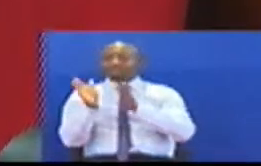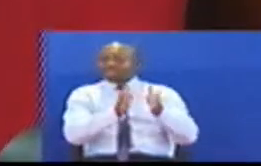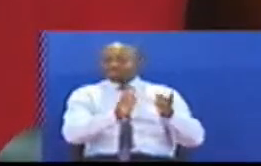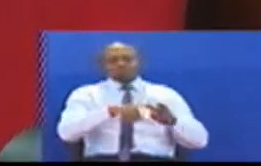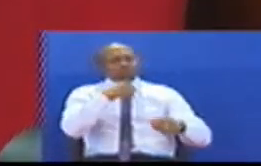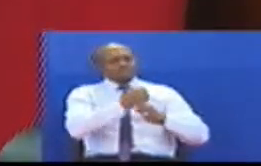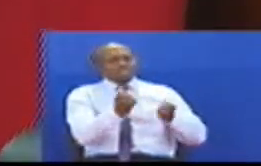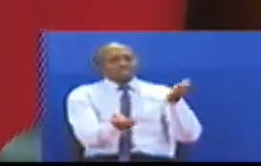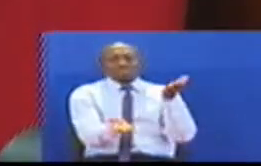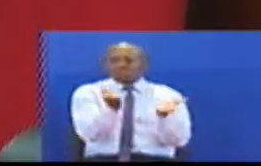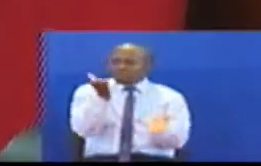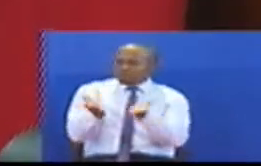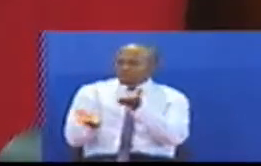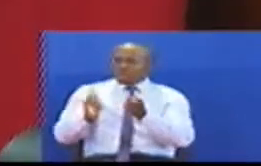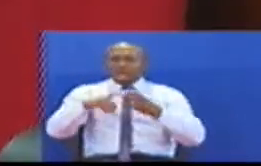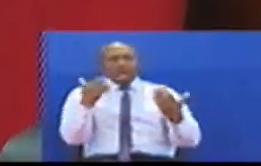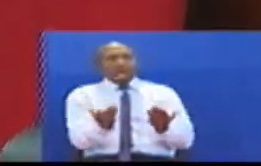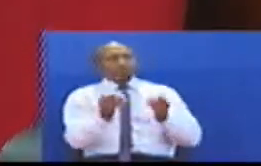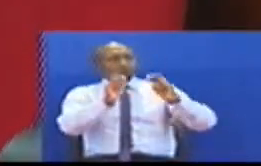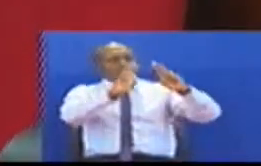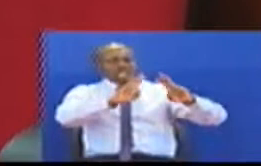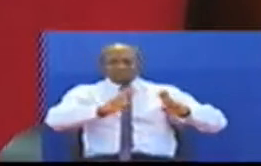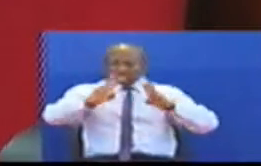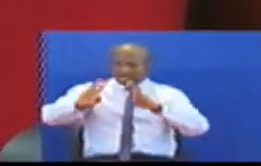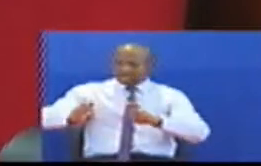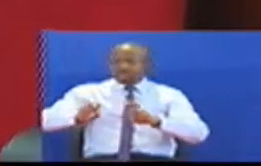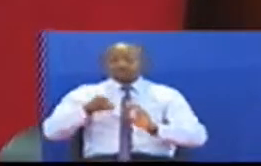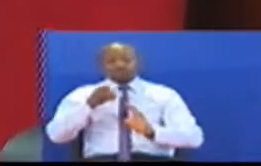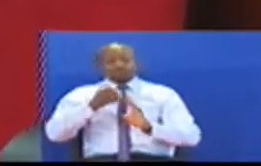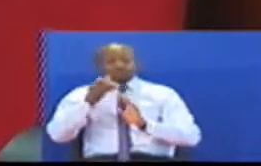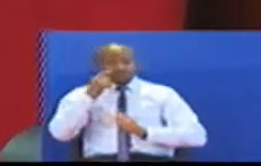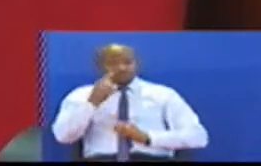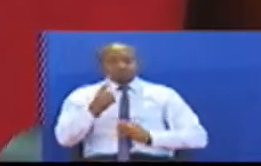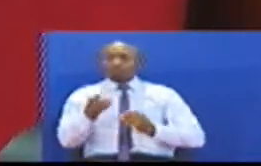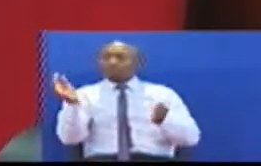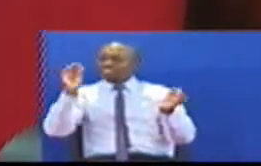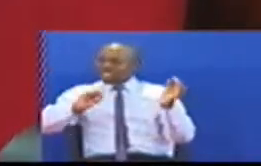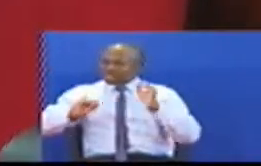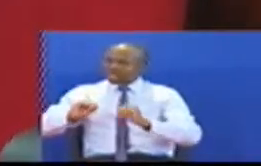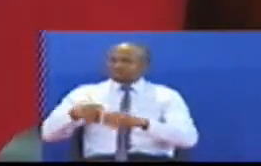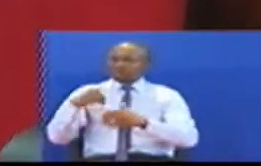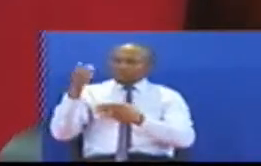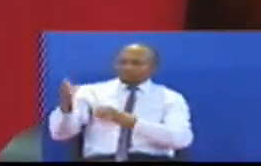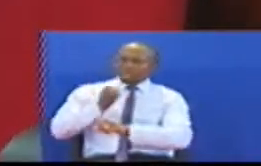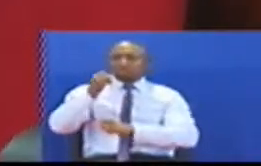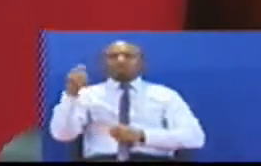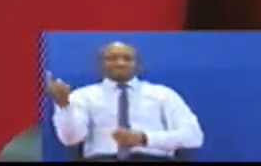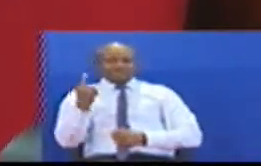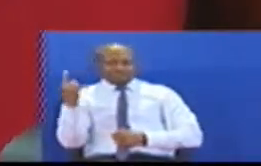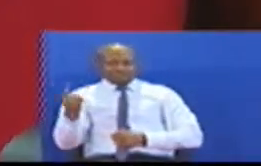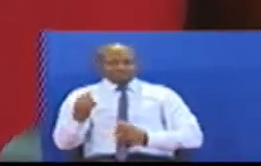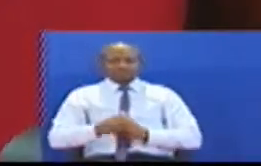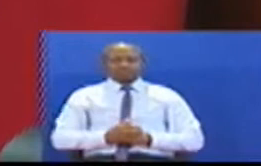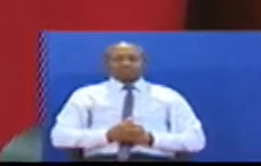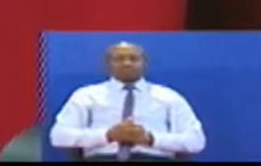tathmini au utafiti, waweze kuweza kuchangia katika hili pato la taifa.